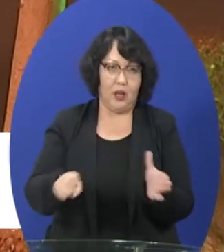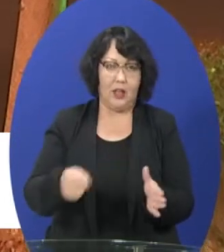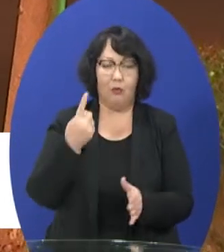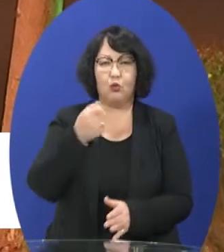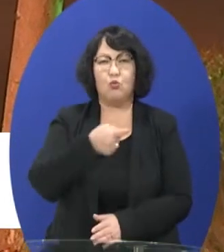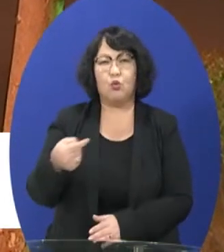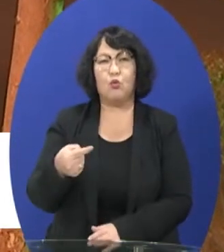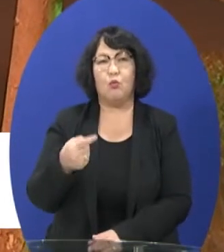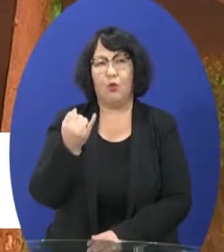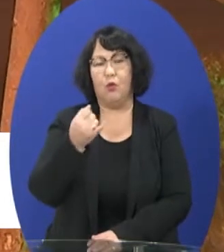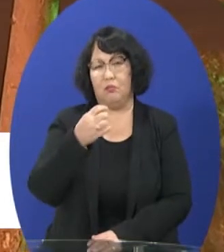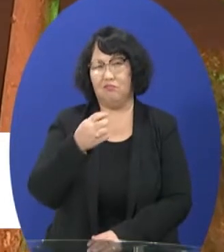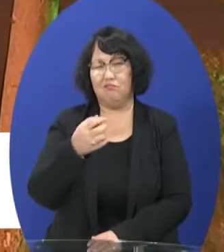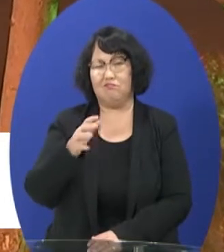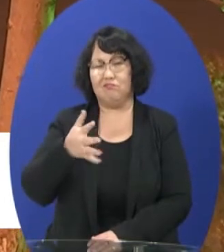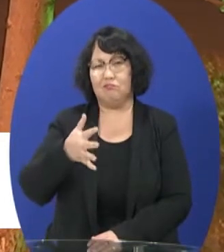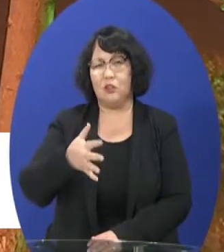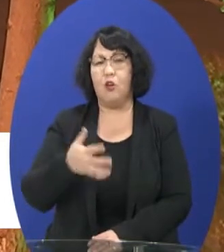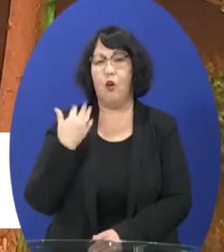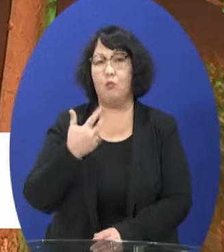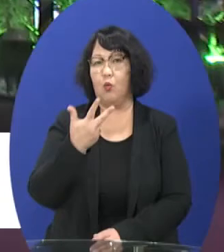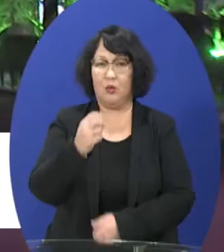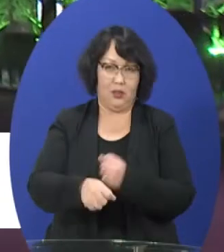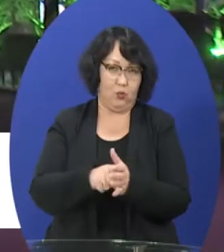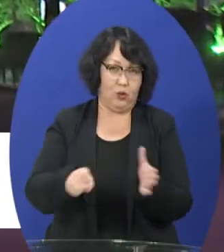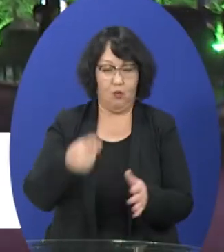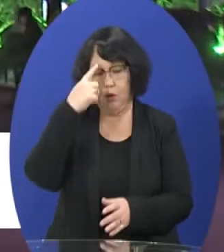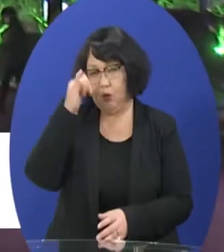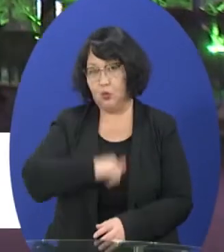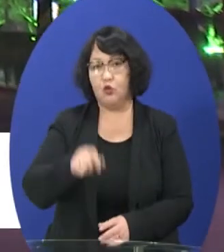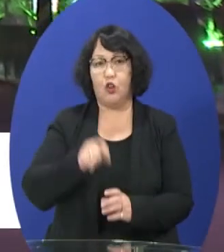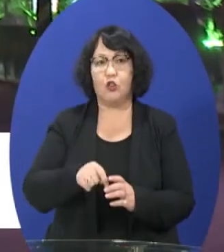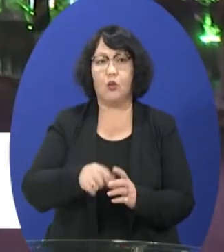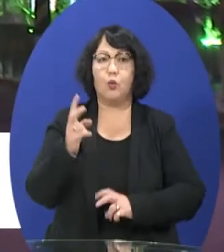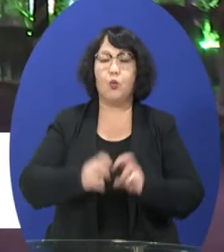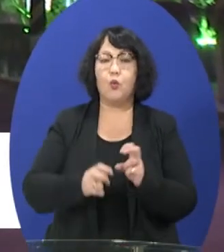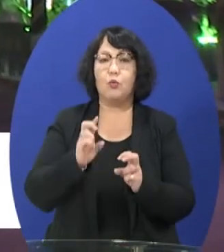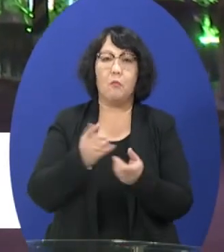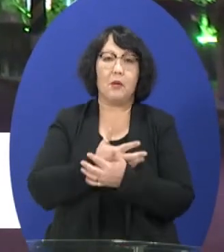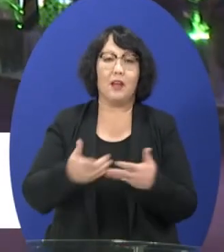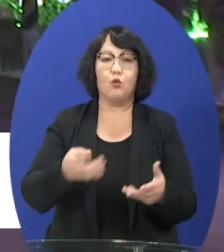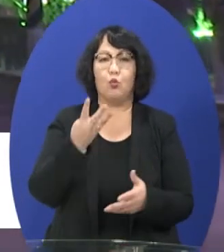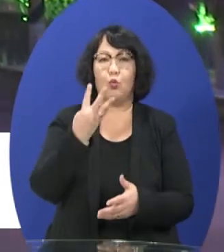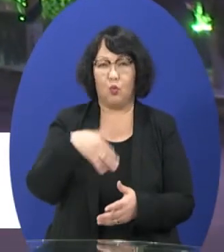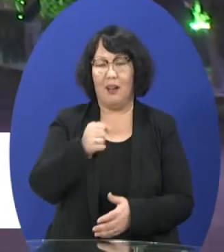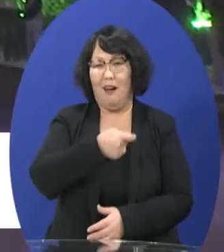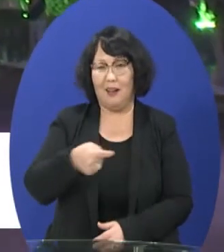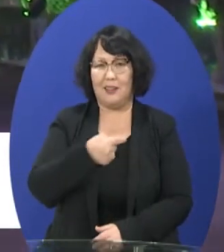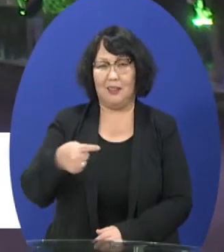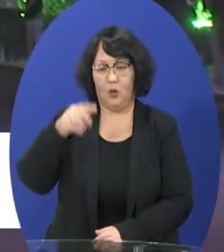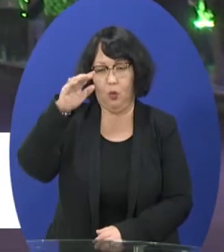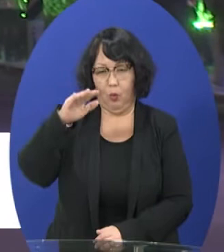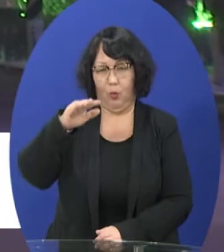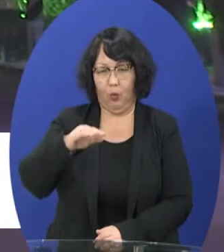гарахаар байгааг шинжээч анхаарлаа. Өнгөрсөн 30 жилийн хугацаанд манай улсын дотоодын нийт бүтээгдэхүүний үйлдвэрлэл 4 удаа хасах буюу бууралтай гарч